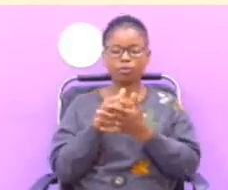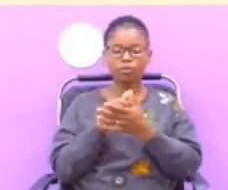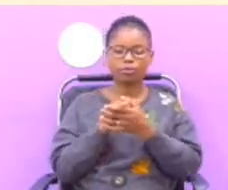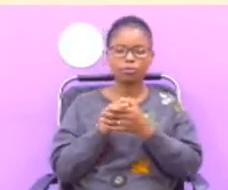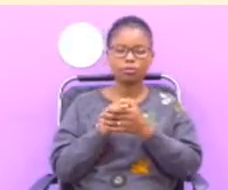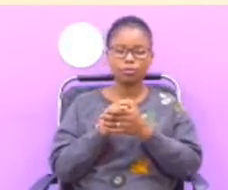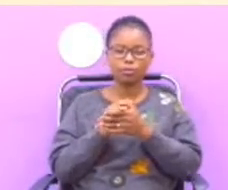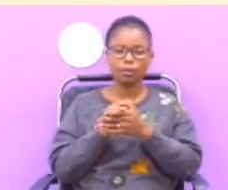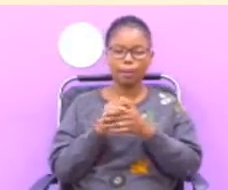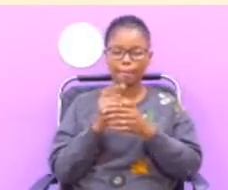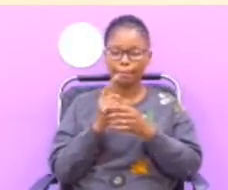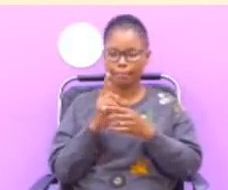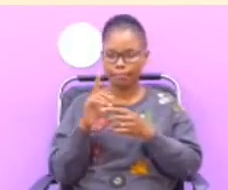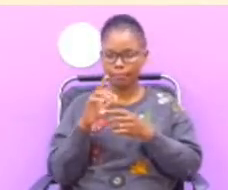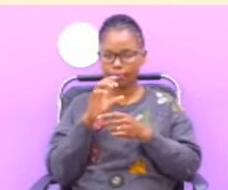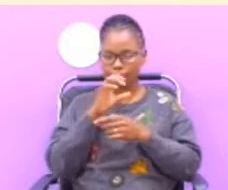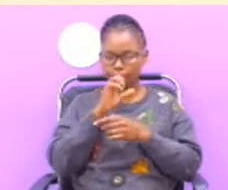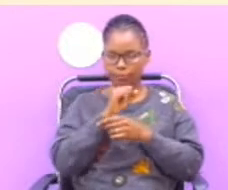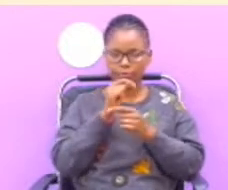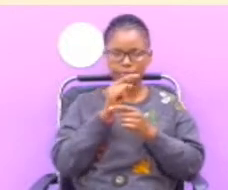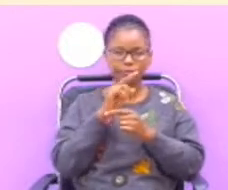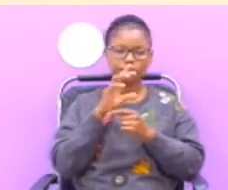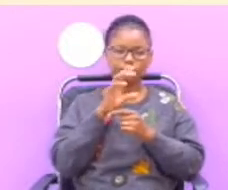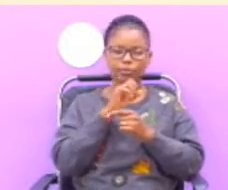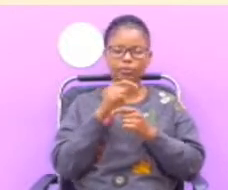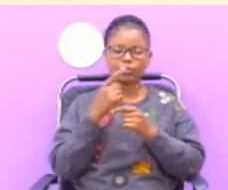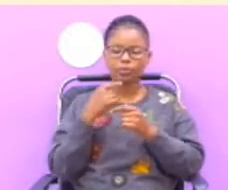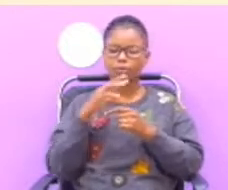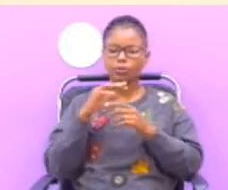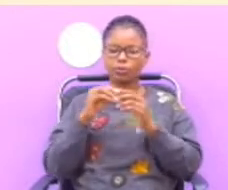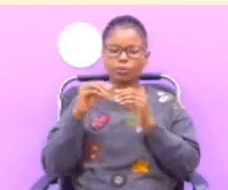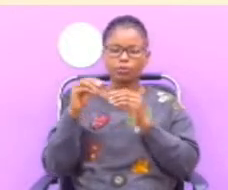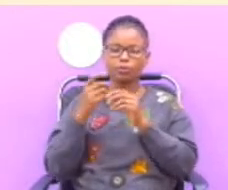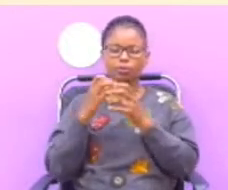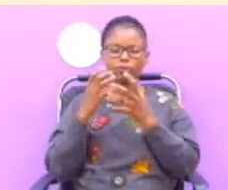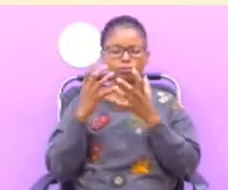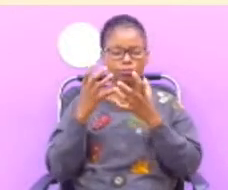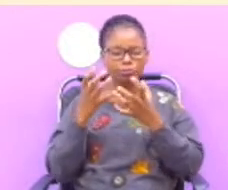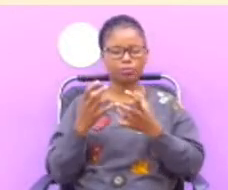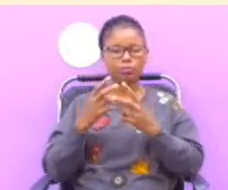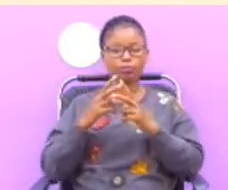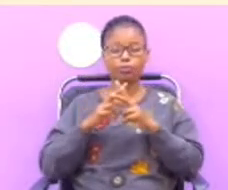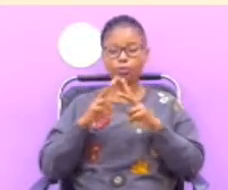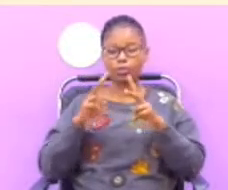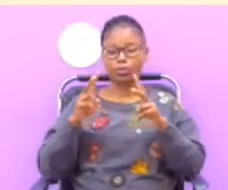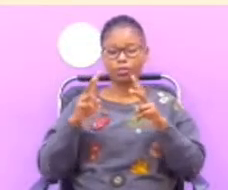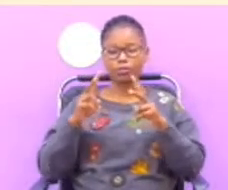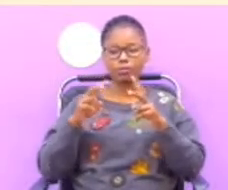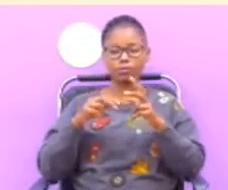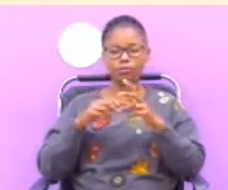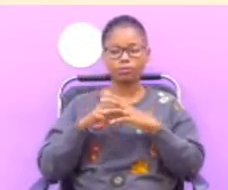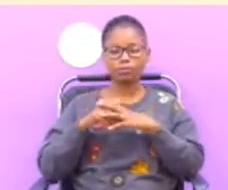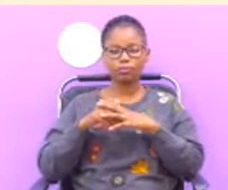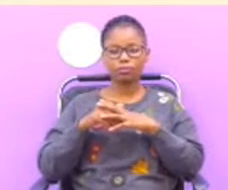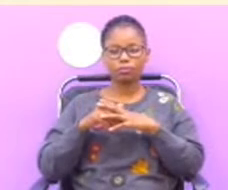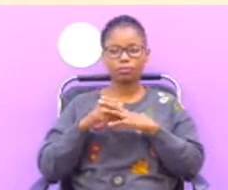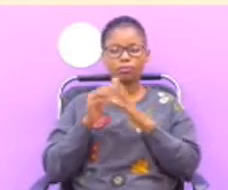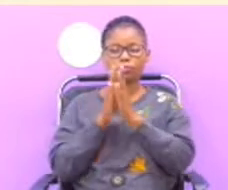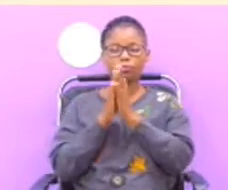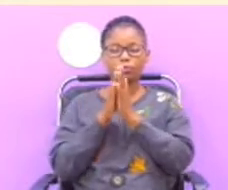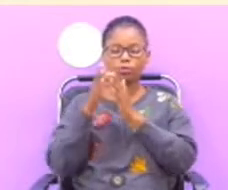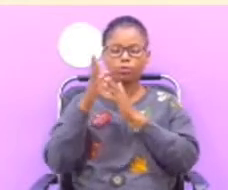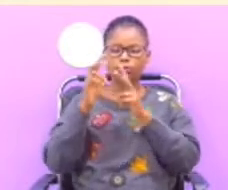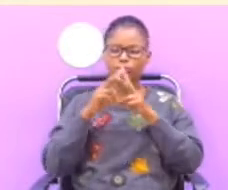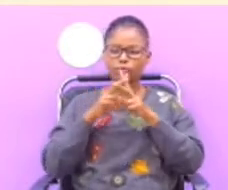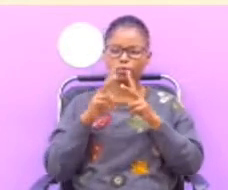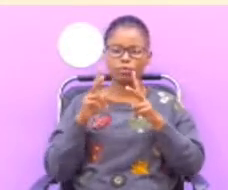No makiuma makiuga gũkũ nĩ kũritũ. Ngai ũrĩa wĩ gũkũ nĩ mũingĩ na nĩ mũnene. Bwana asifuye sana.